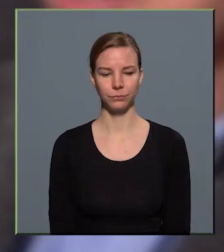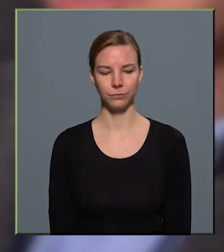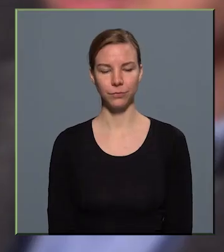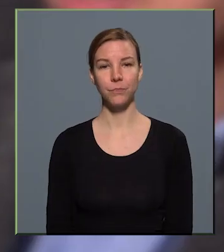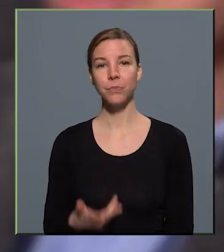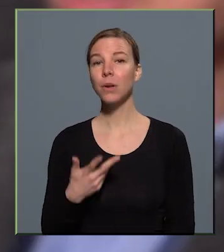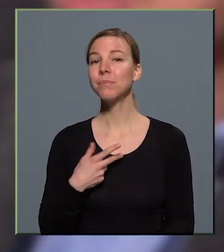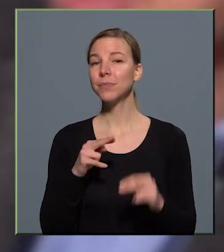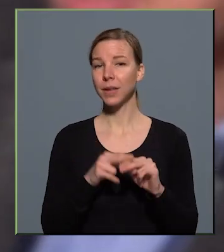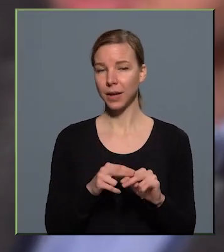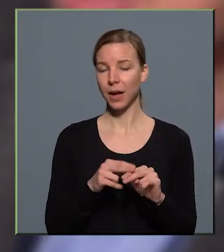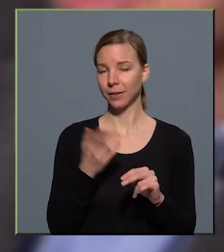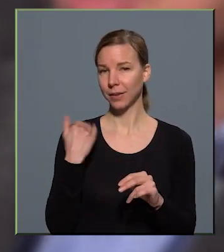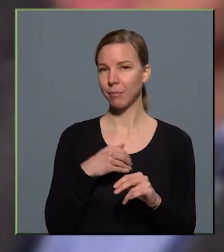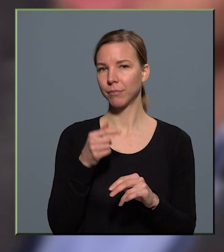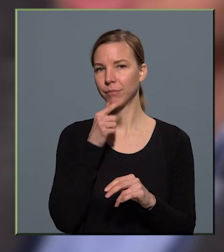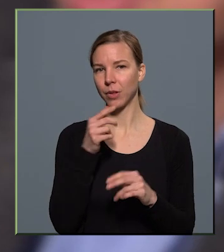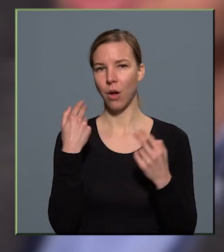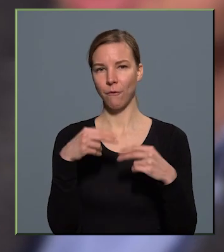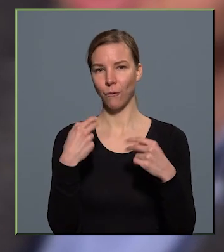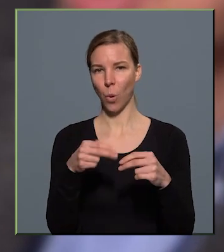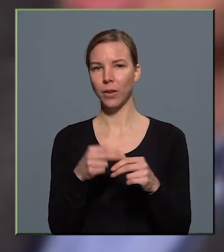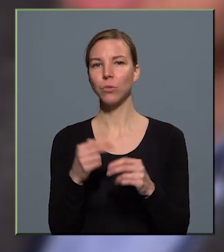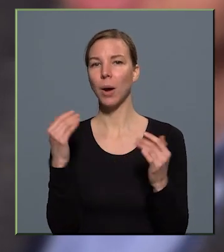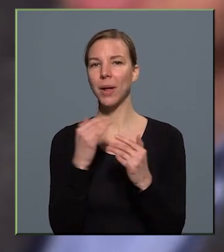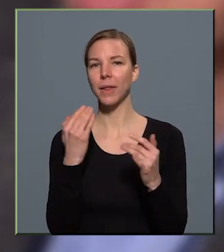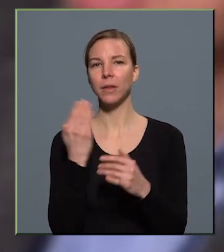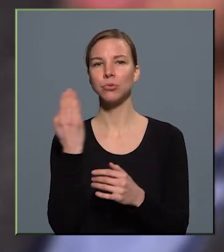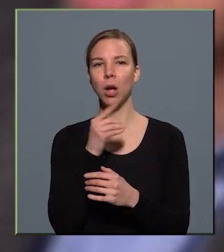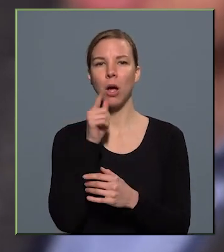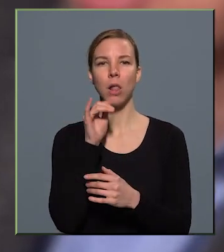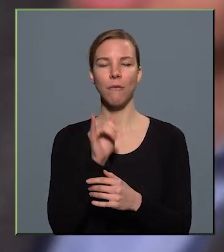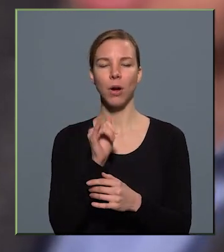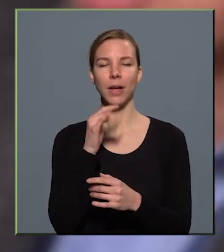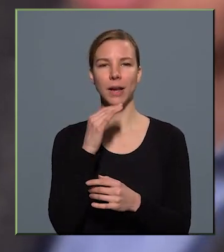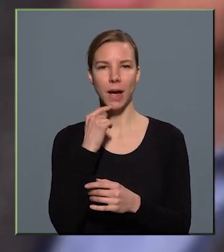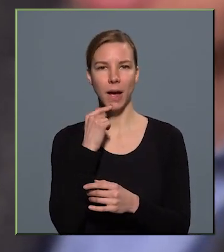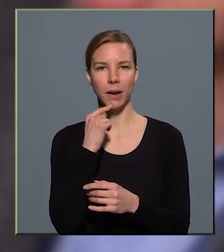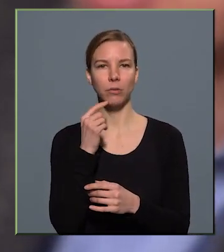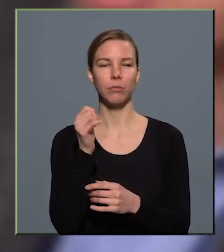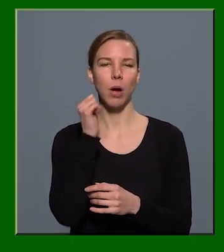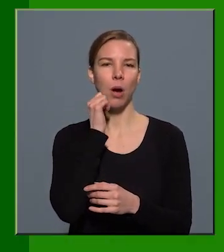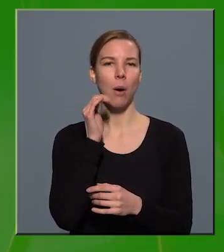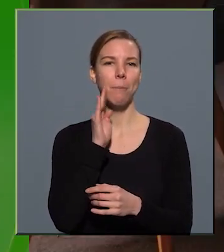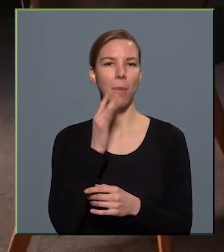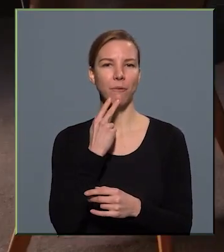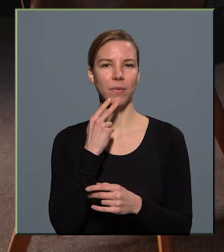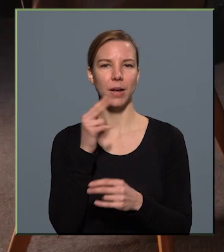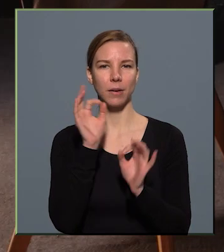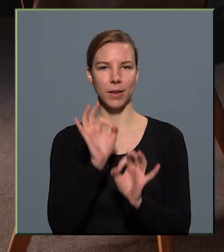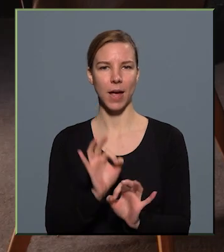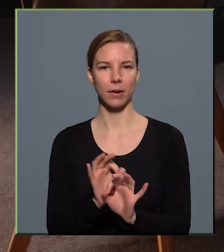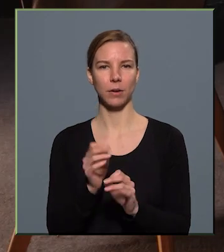Ahogy ígértem, folytatjuk a beszélgetést Hlabai Rihárddal, a Mavir ZRT kommunikációs vezetőjével.